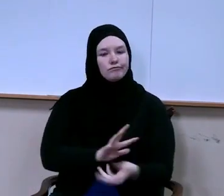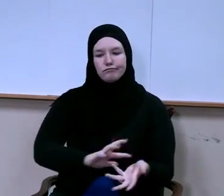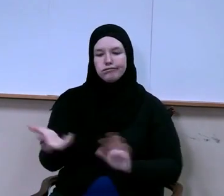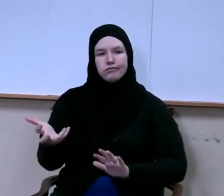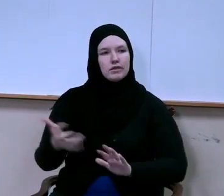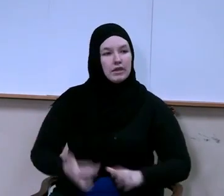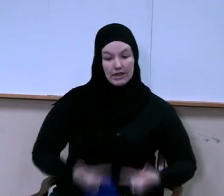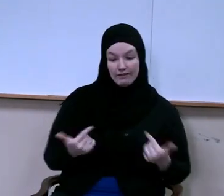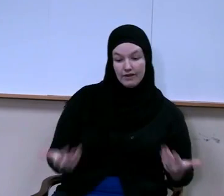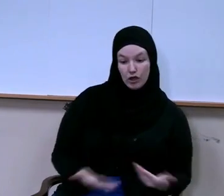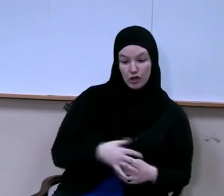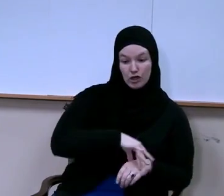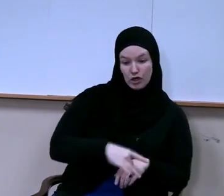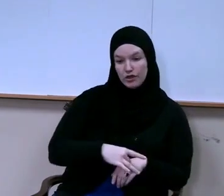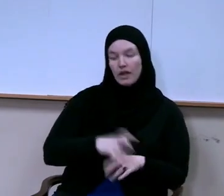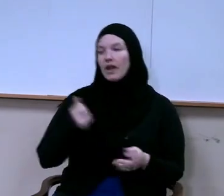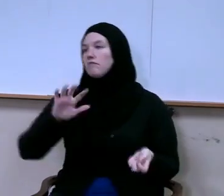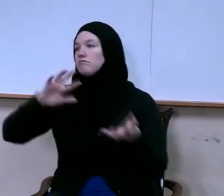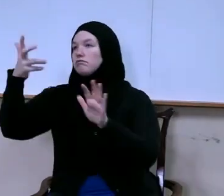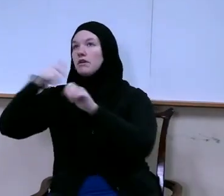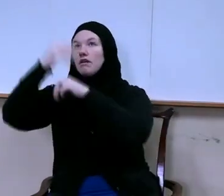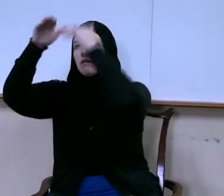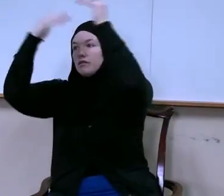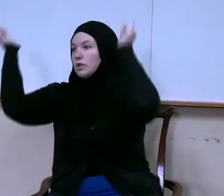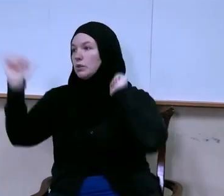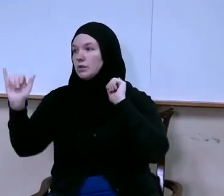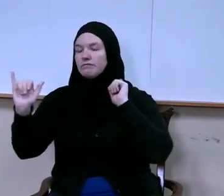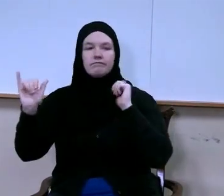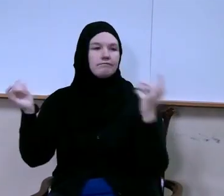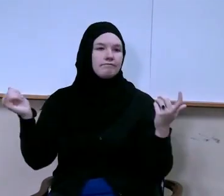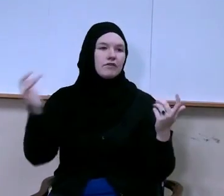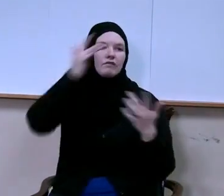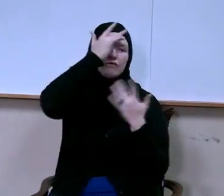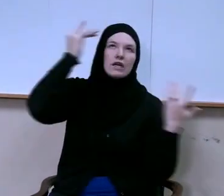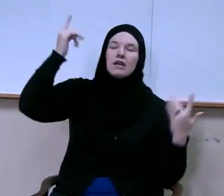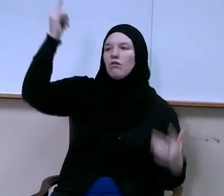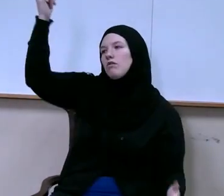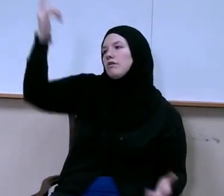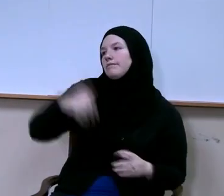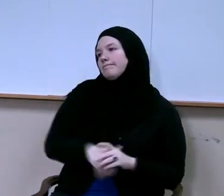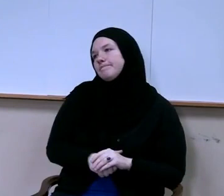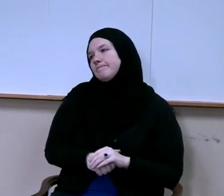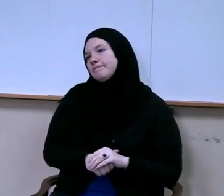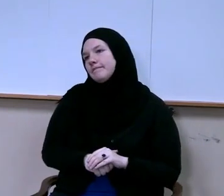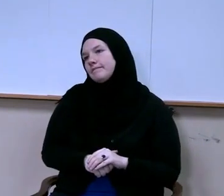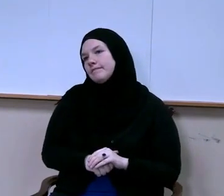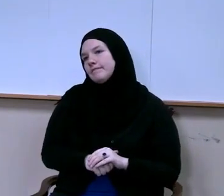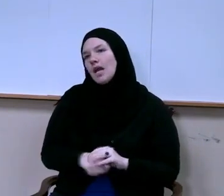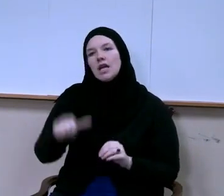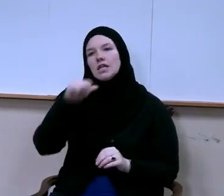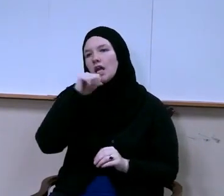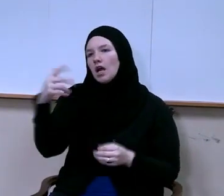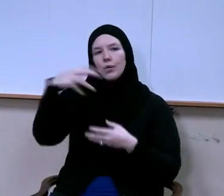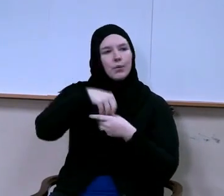in this life and in the hereafter, is to forget Allah. وَلَا تَكُونُ كَالَّذِينَ نَسُوا اللَّهَ